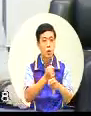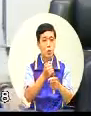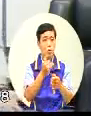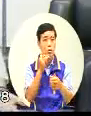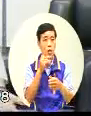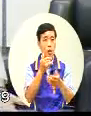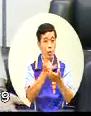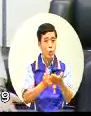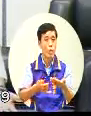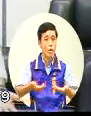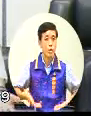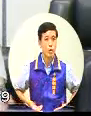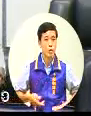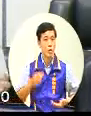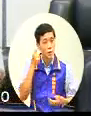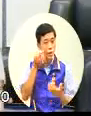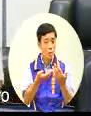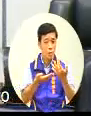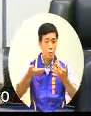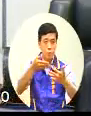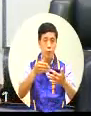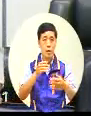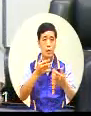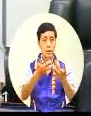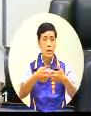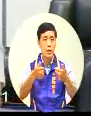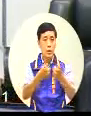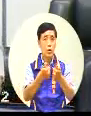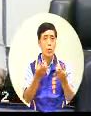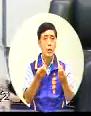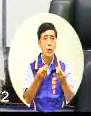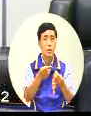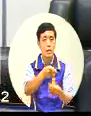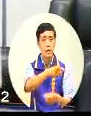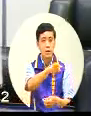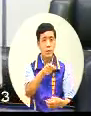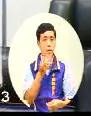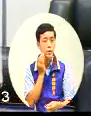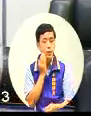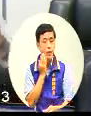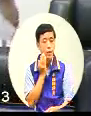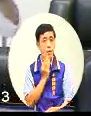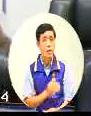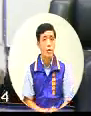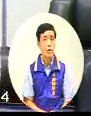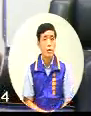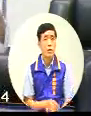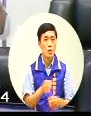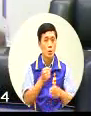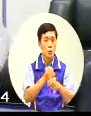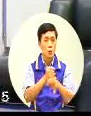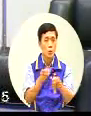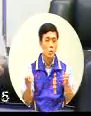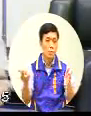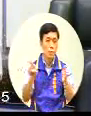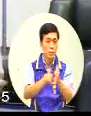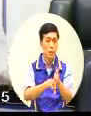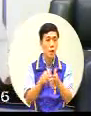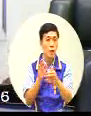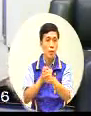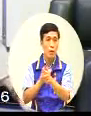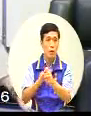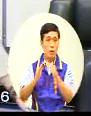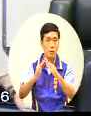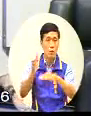学书已经没机会啊。这就是他们的无奈呀、啊，这是他们的悲哀，你懂吗？这几世人为安尼政府为安尼地方